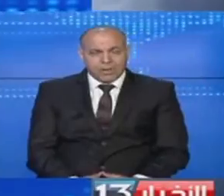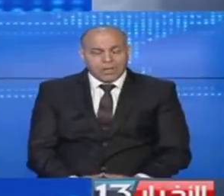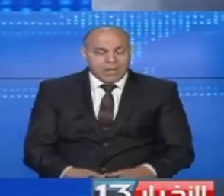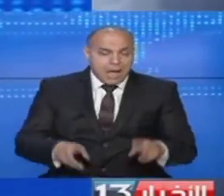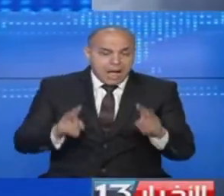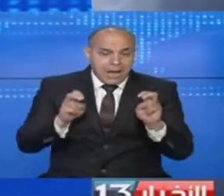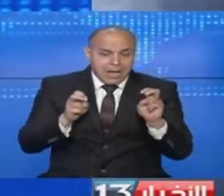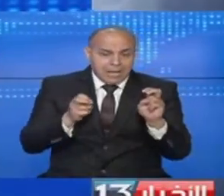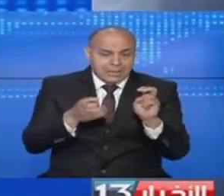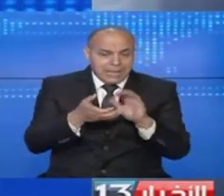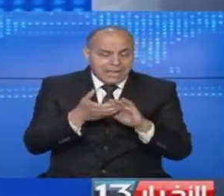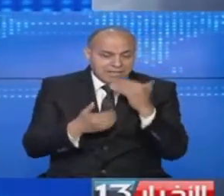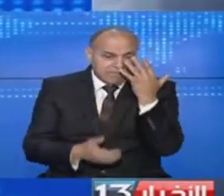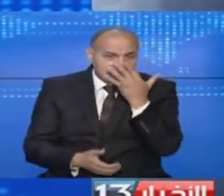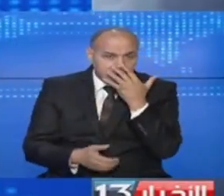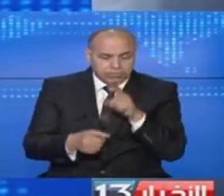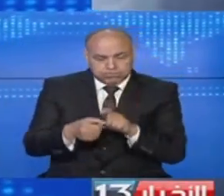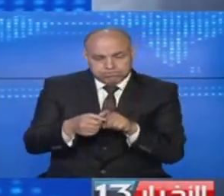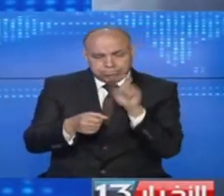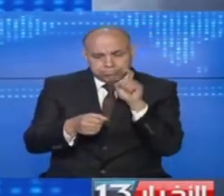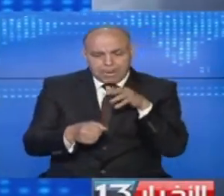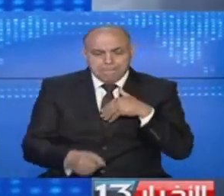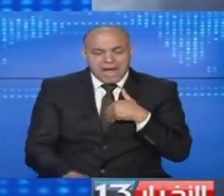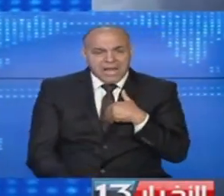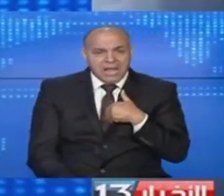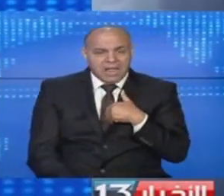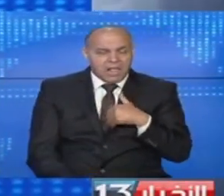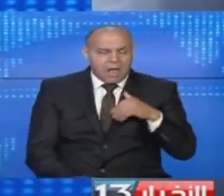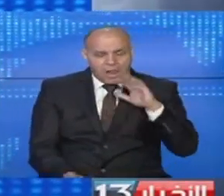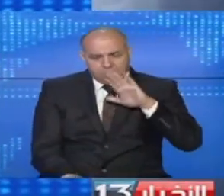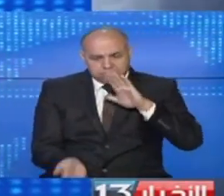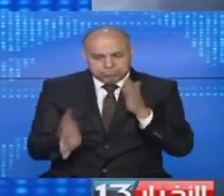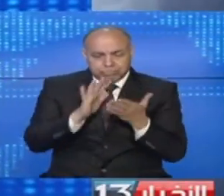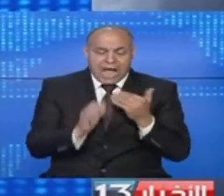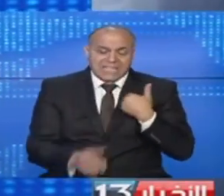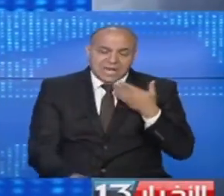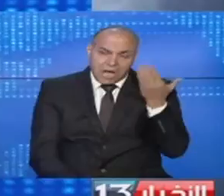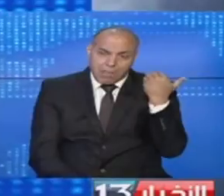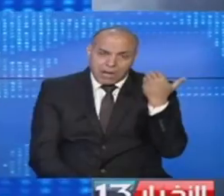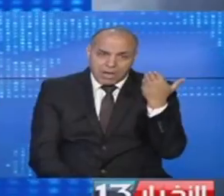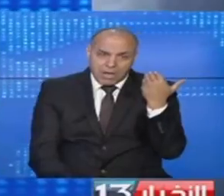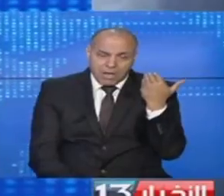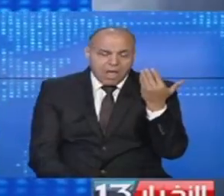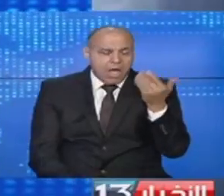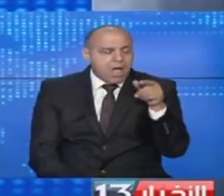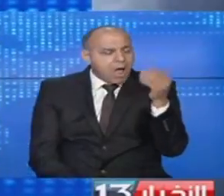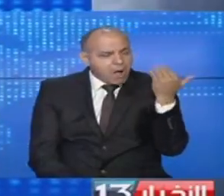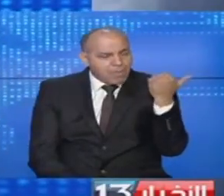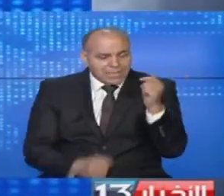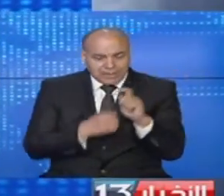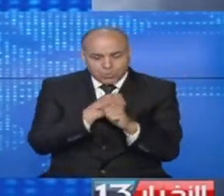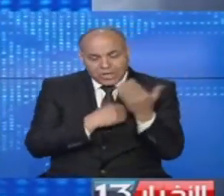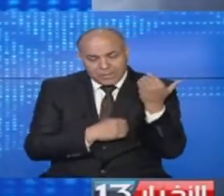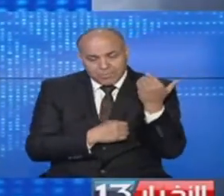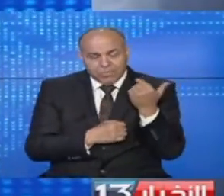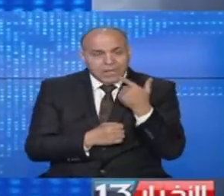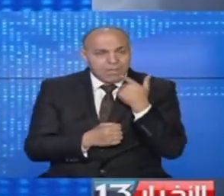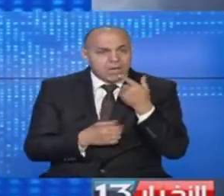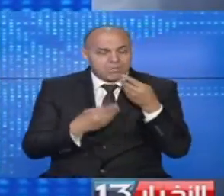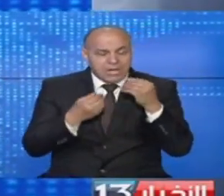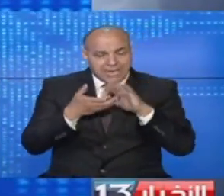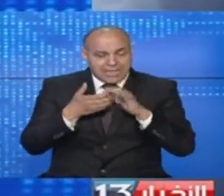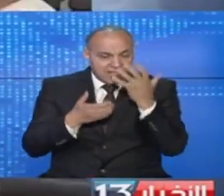علق الاتحاد الإفريقي عضوية مالي ردا على الانقلاب العسكري الذي وقع هناك الأسبوع الماضي، كما